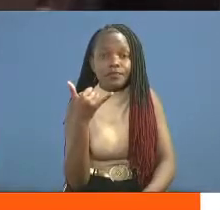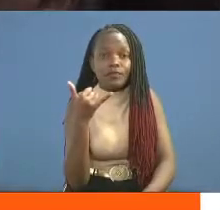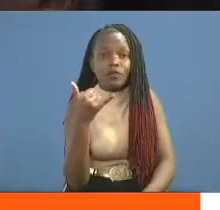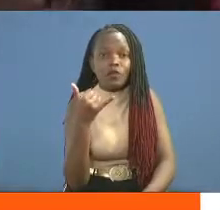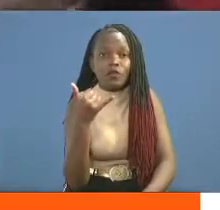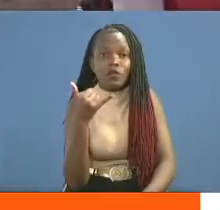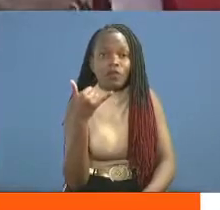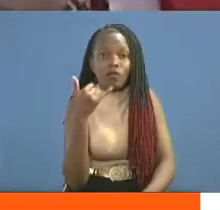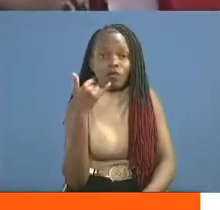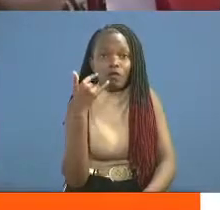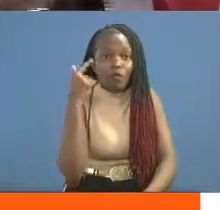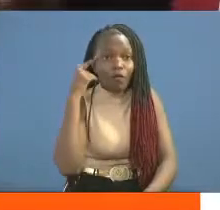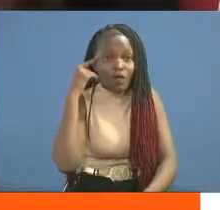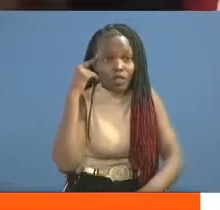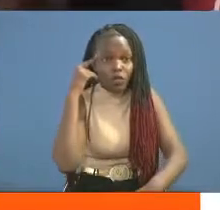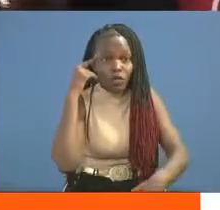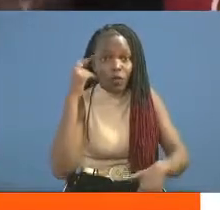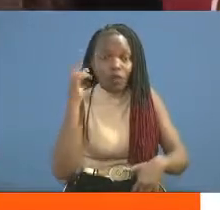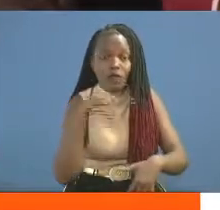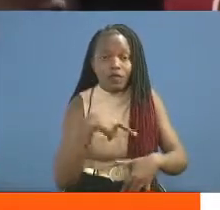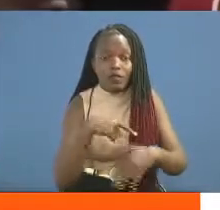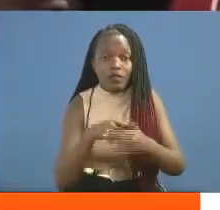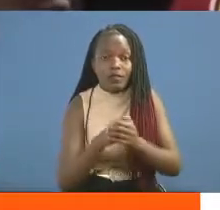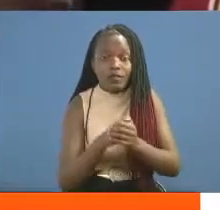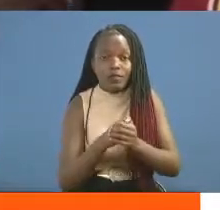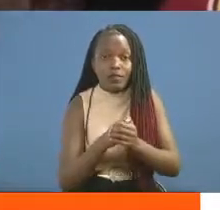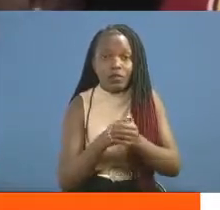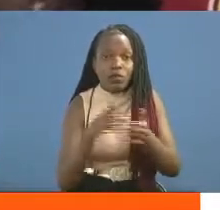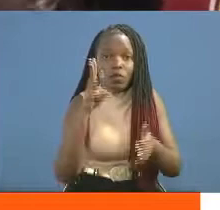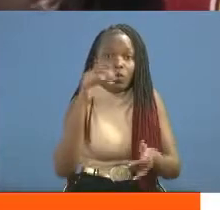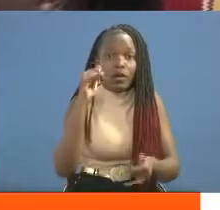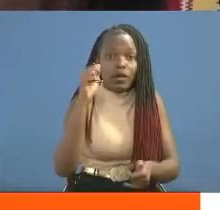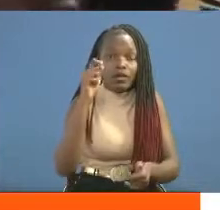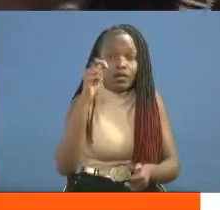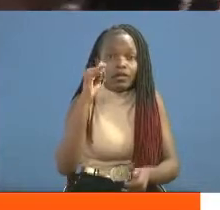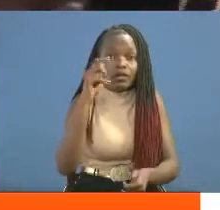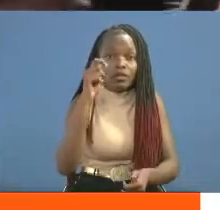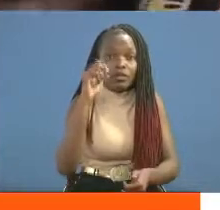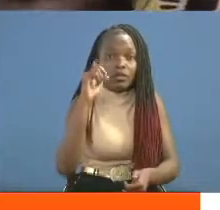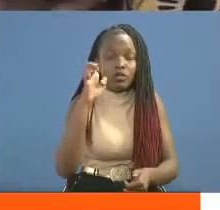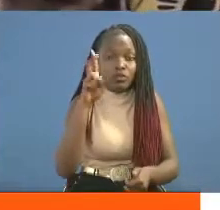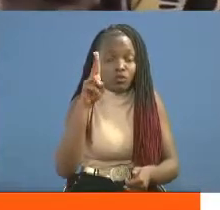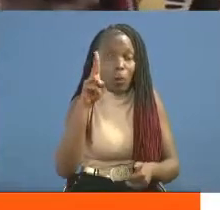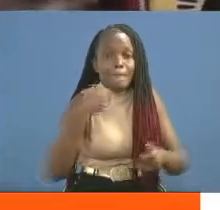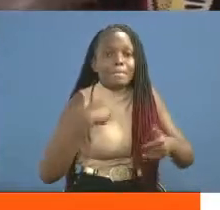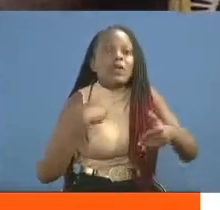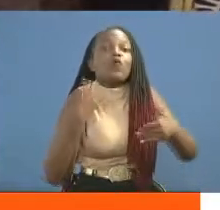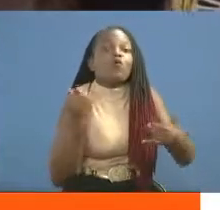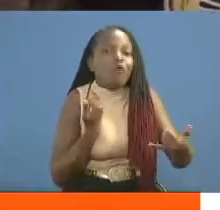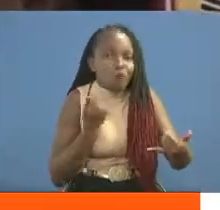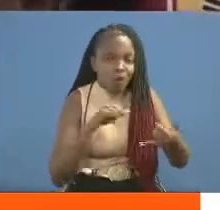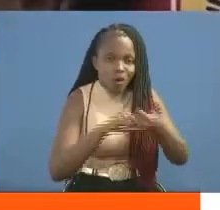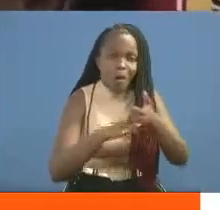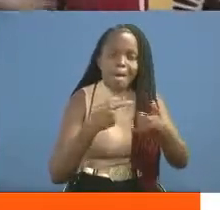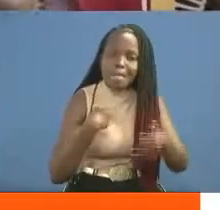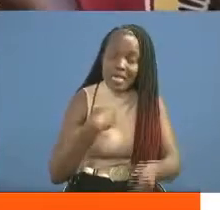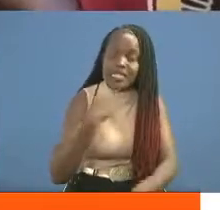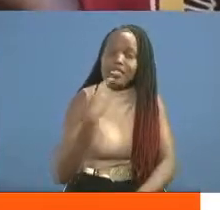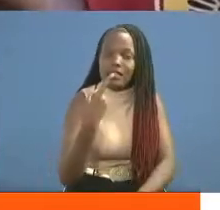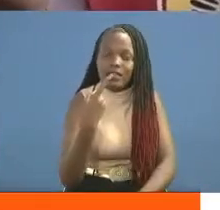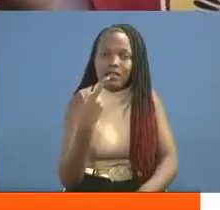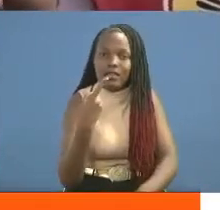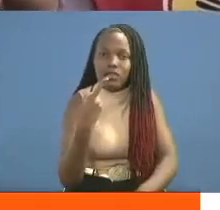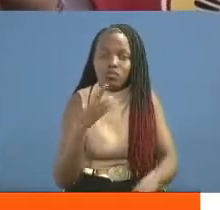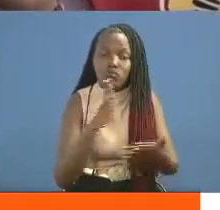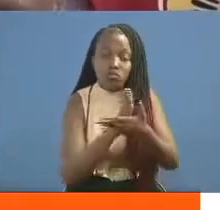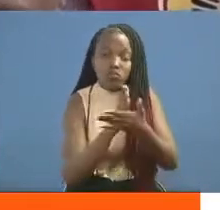vision na mission ya mheshimiwa the late honorable Francis Waititu. Mimi nikiwa bibi yake, this something nasema kutoka kwa roho yangu.